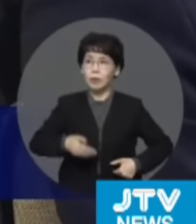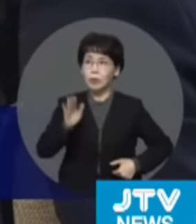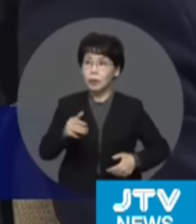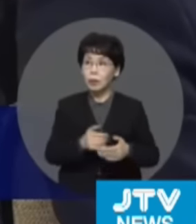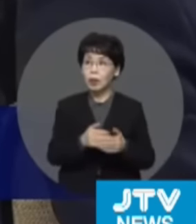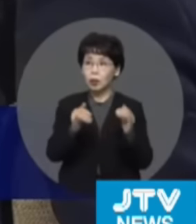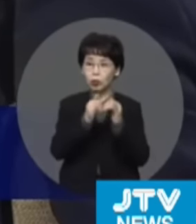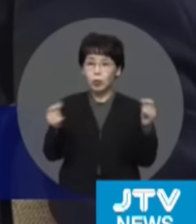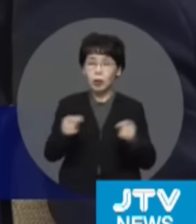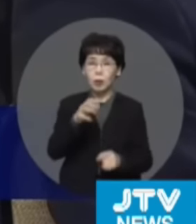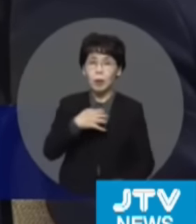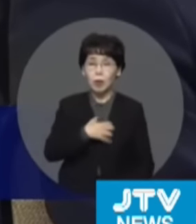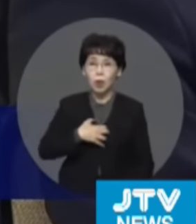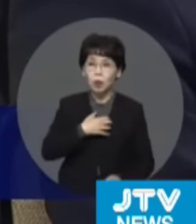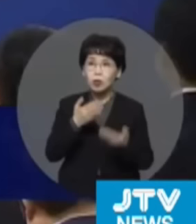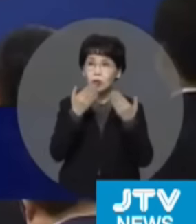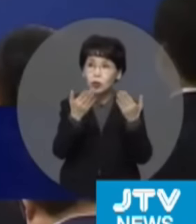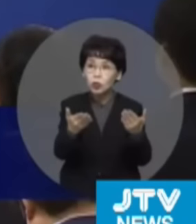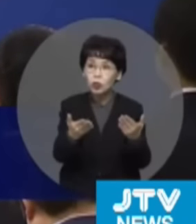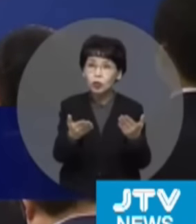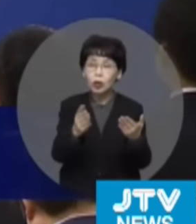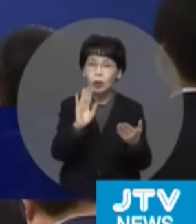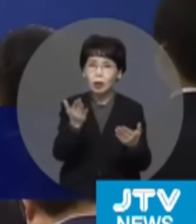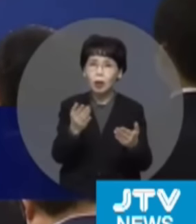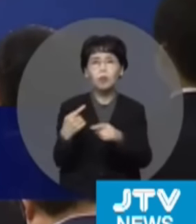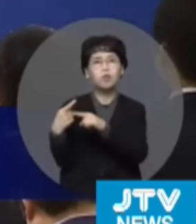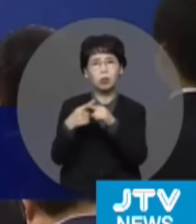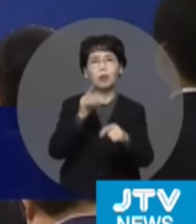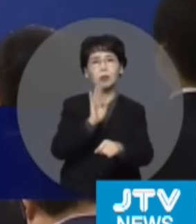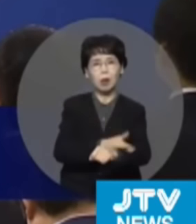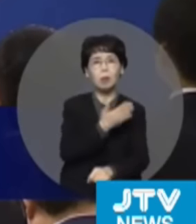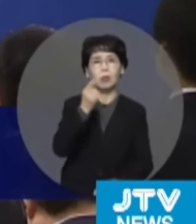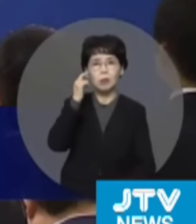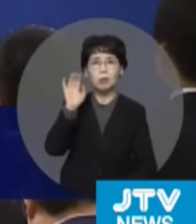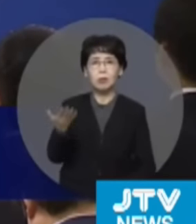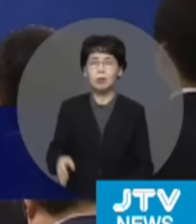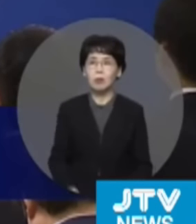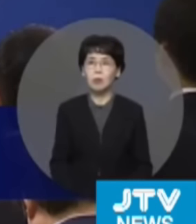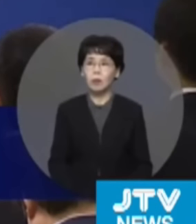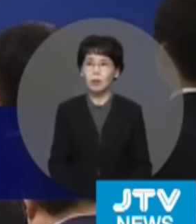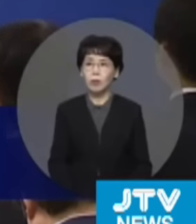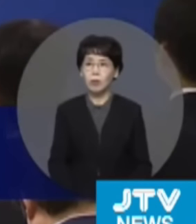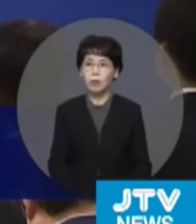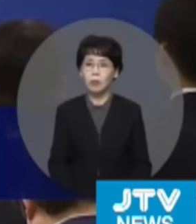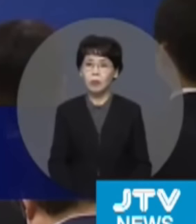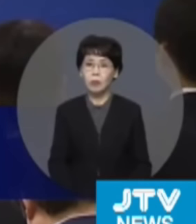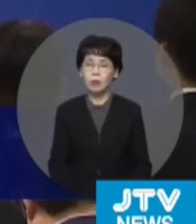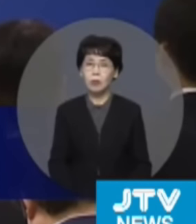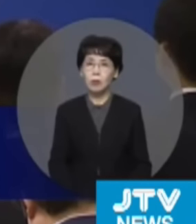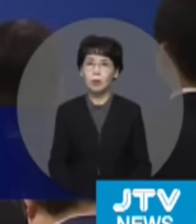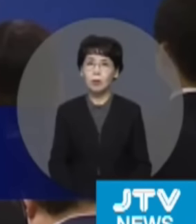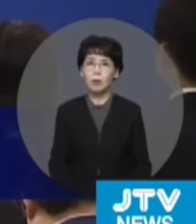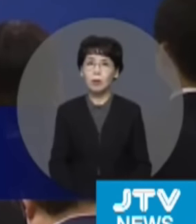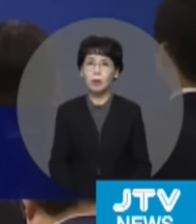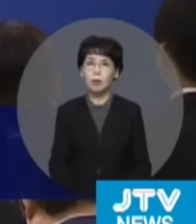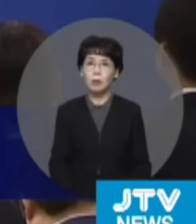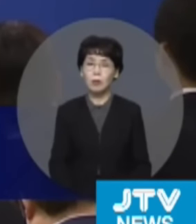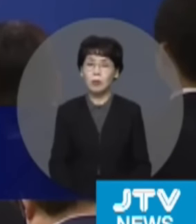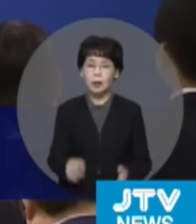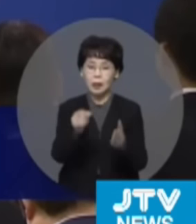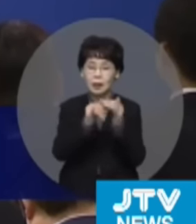이렇게 국민들한테 걱정 끼쳐드린 거는 그거는 무조건 잘못이라고 생각합니다. 그러니까 지금 이제